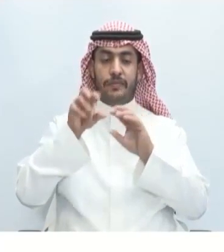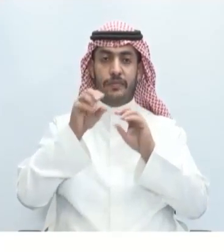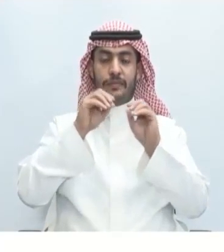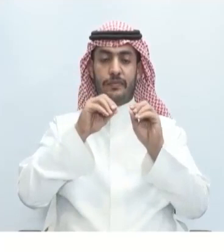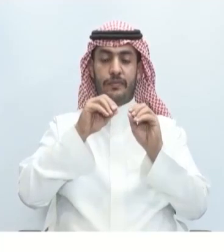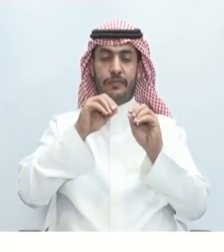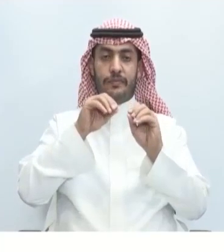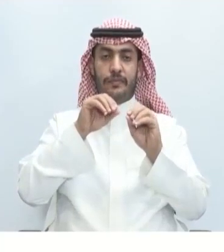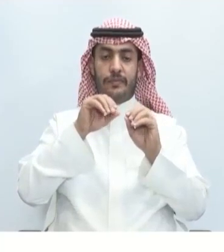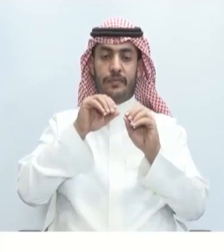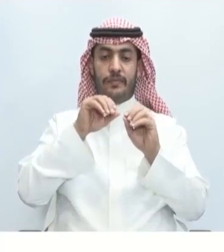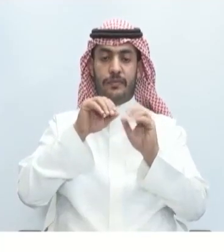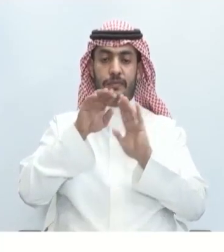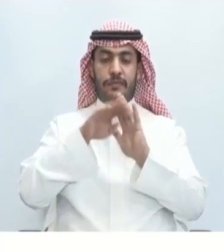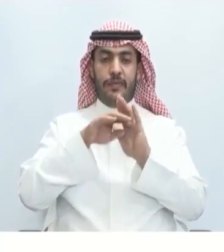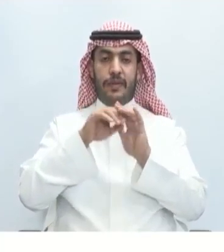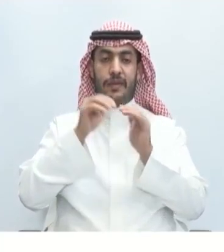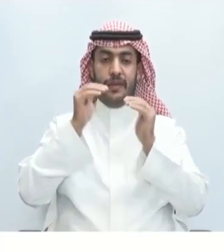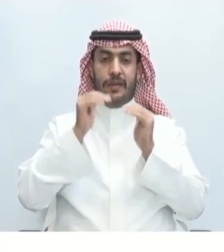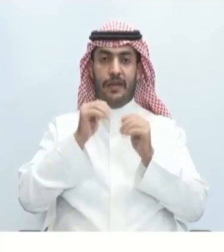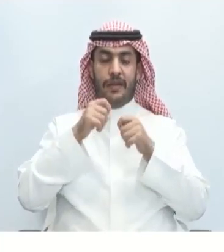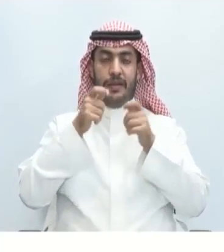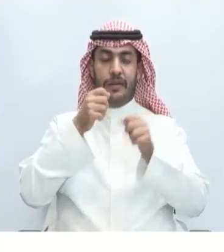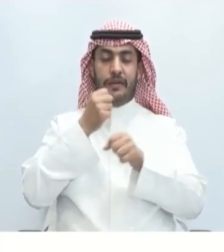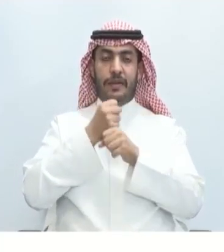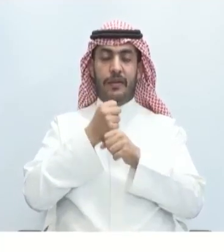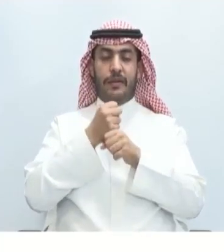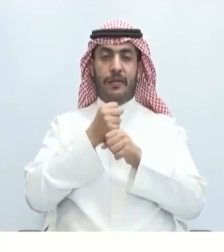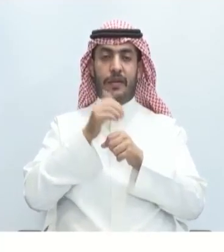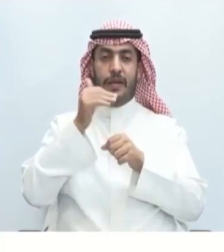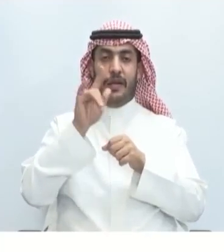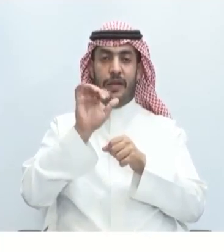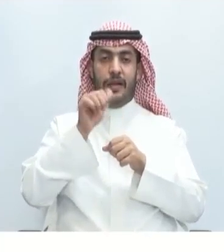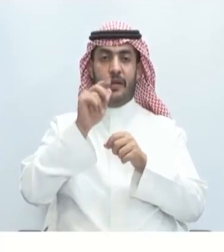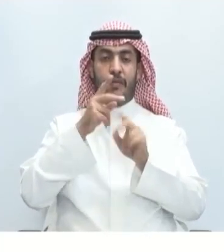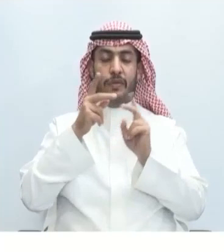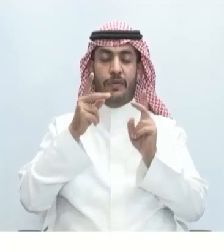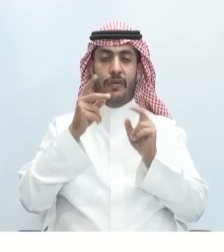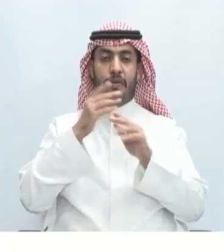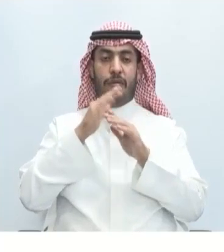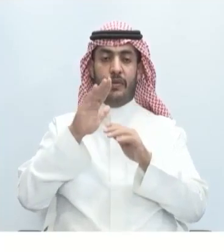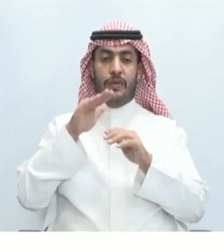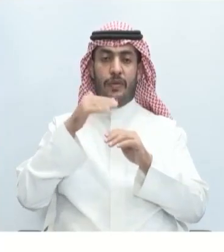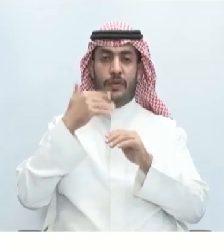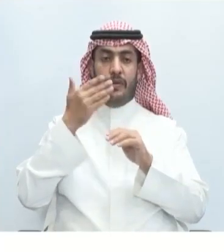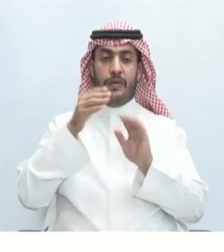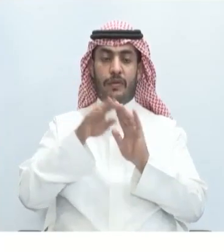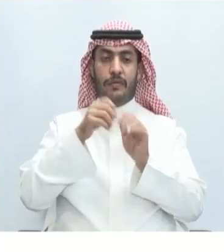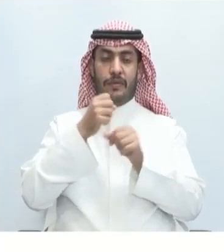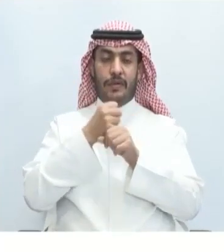البدايه عن تقليص التكاليف اذا سنستخدم الخلايا المتغيره وكذلك